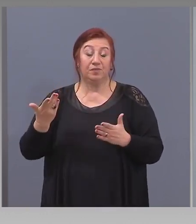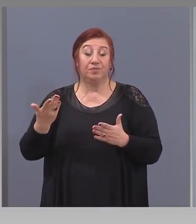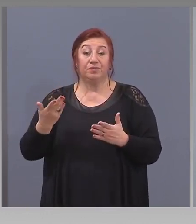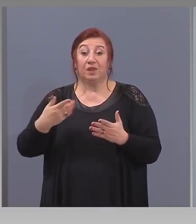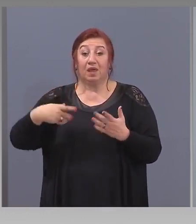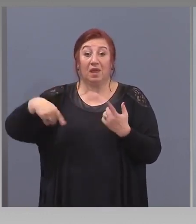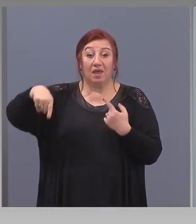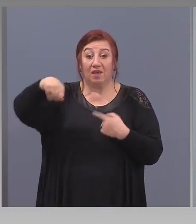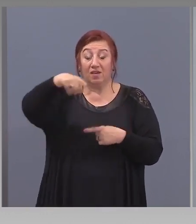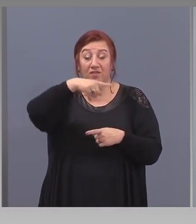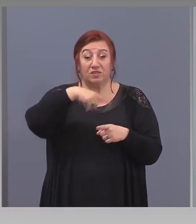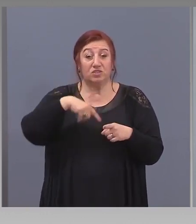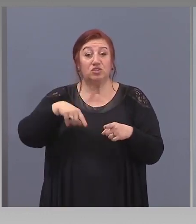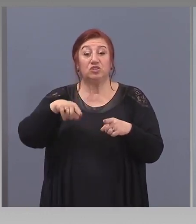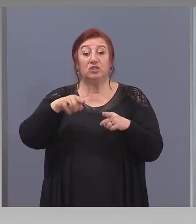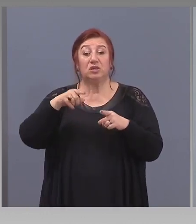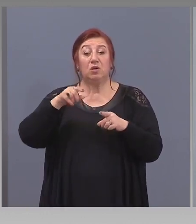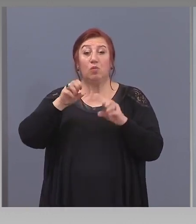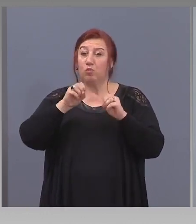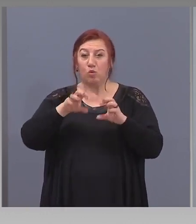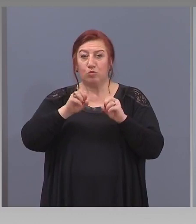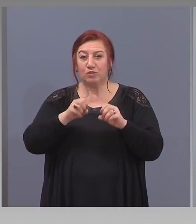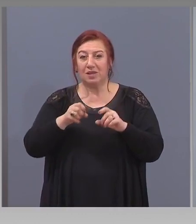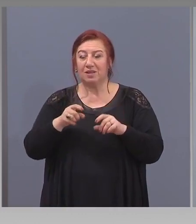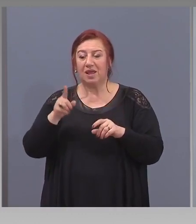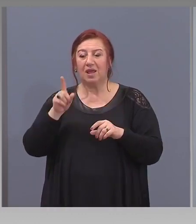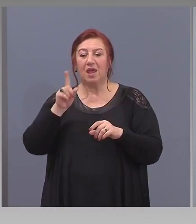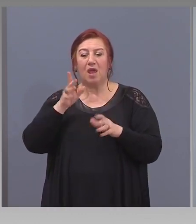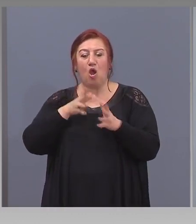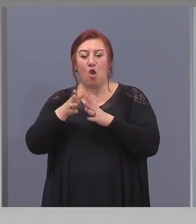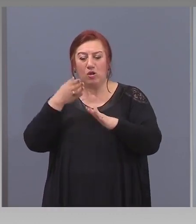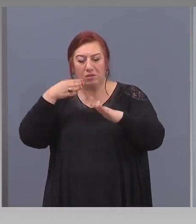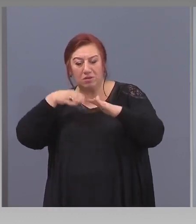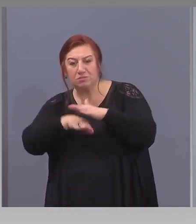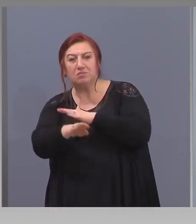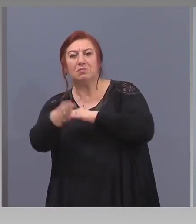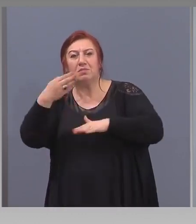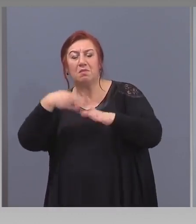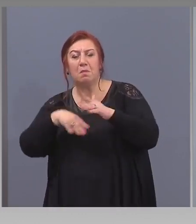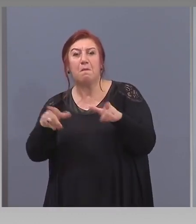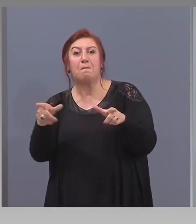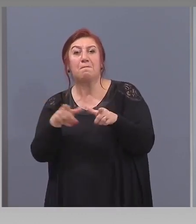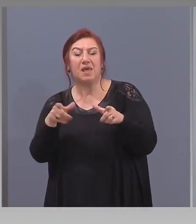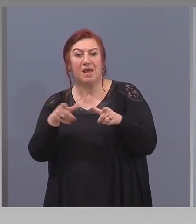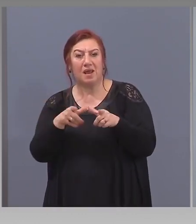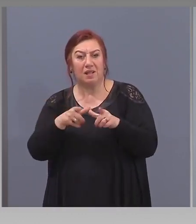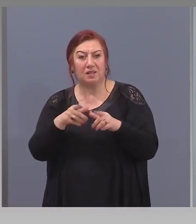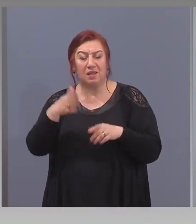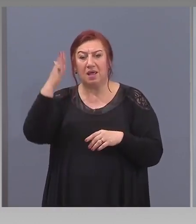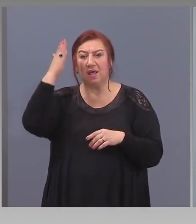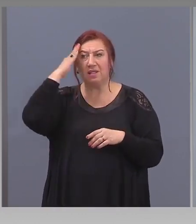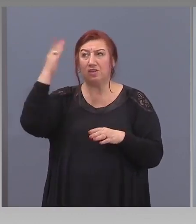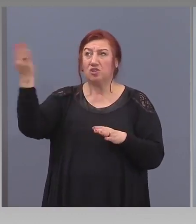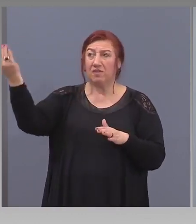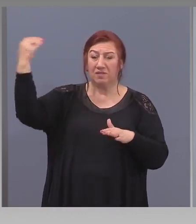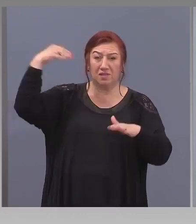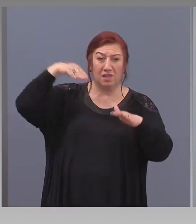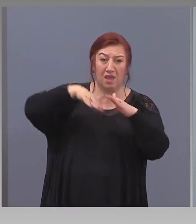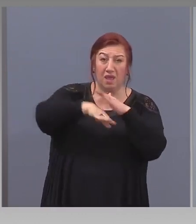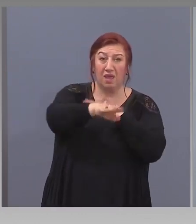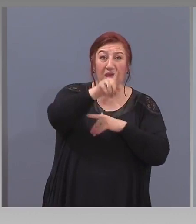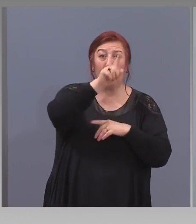всички пропускате миграционния проблем. Държавите, които имаха миграция, са най-напред в